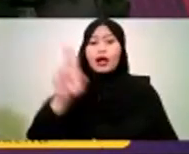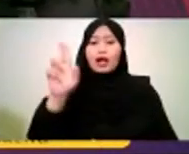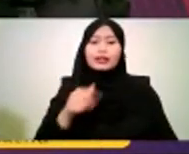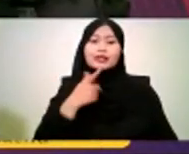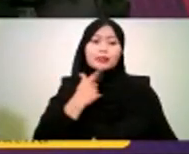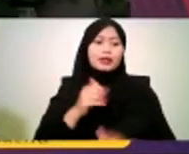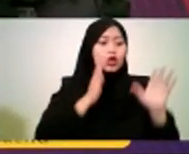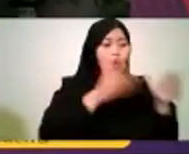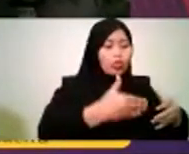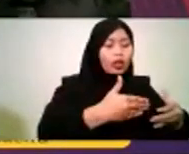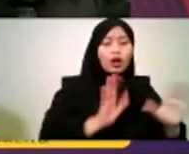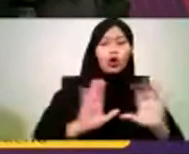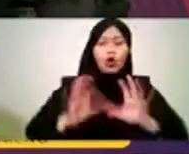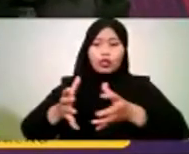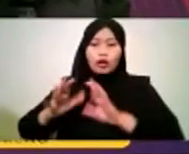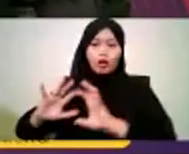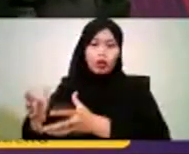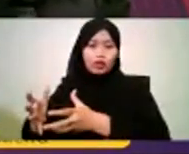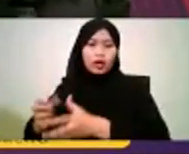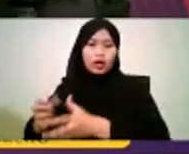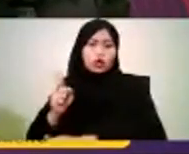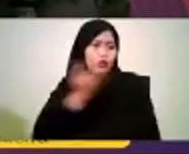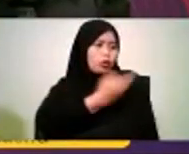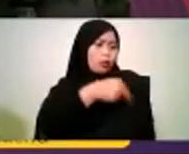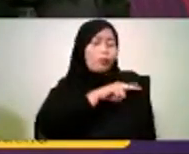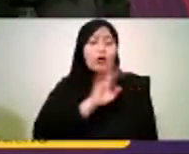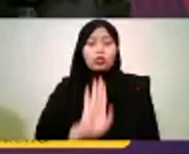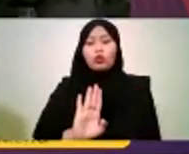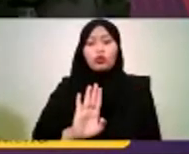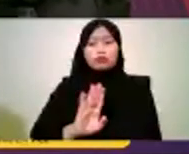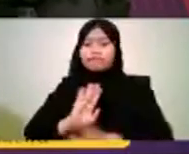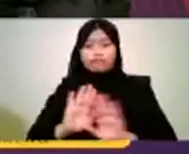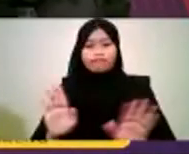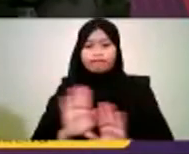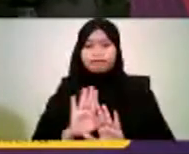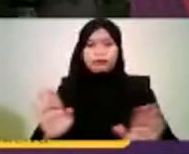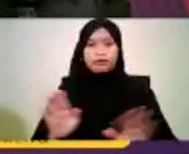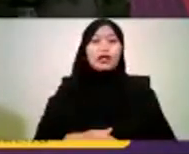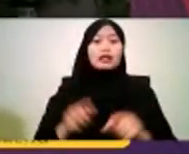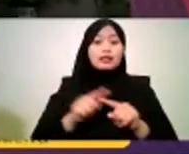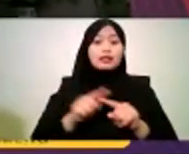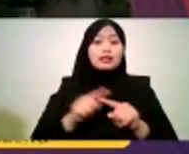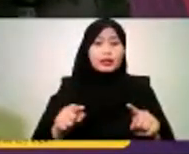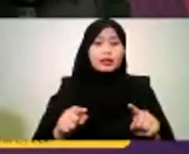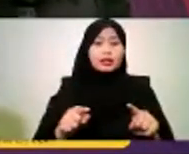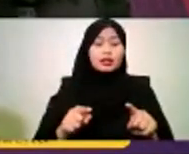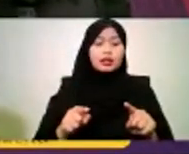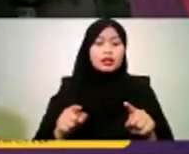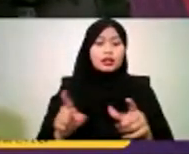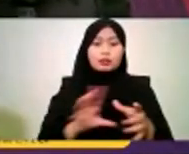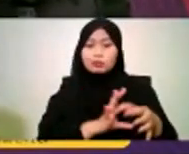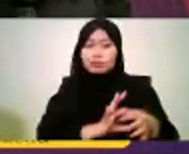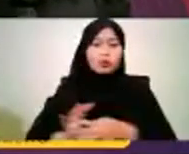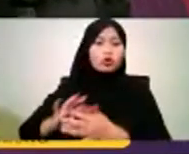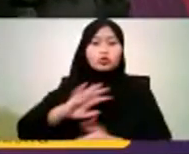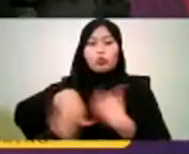dalam satu lingkup kompetensi keilmuan namun telah mendorong keterlibatan lintas